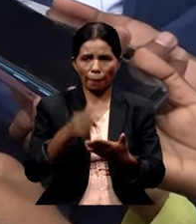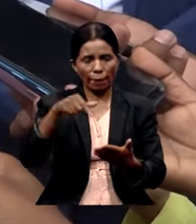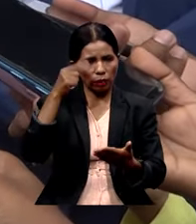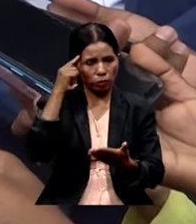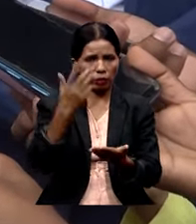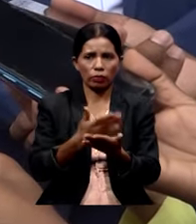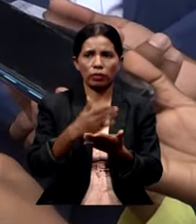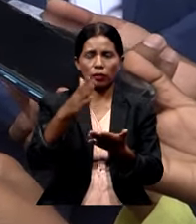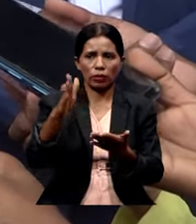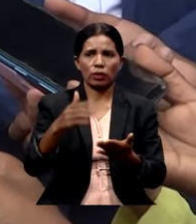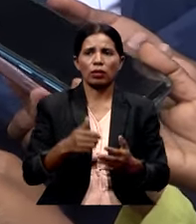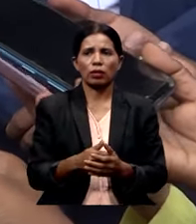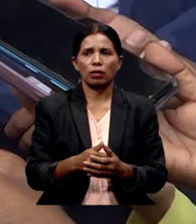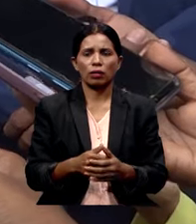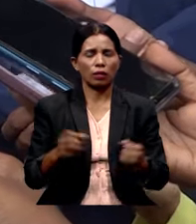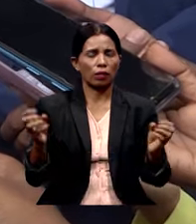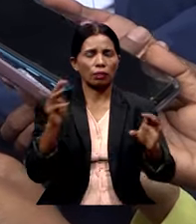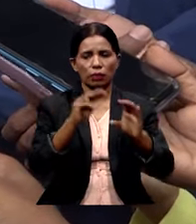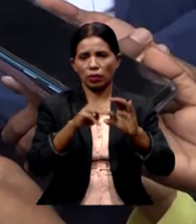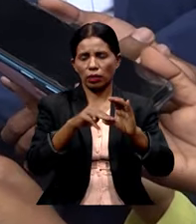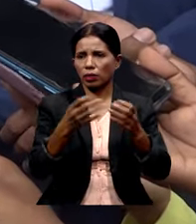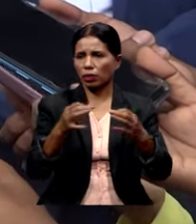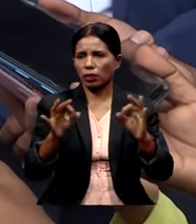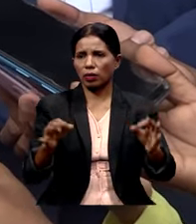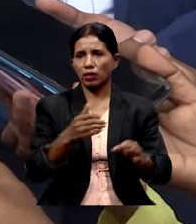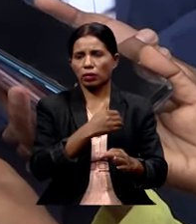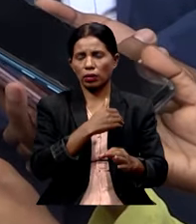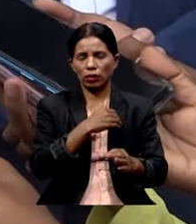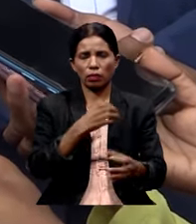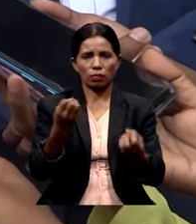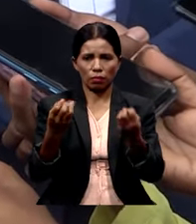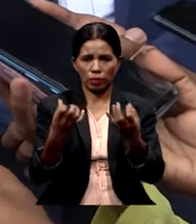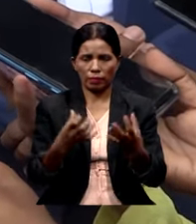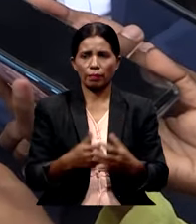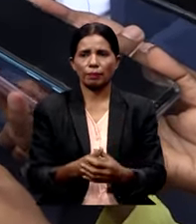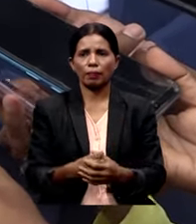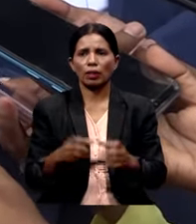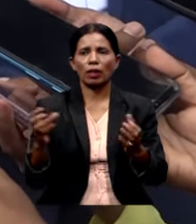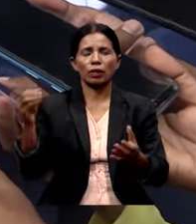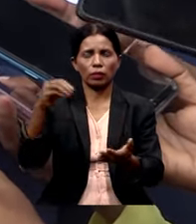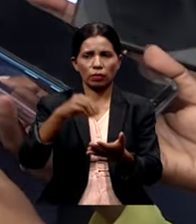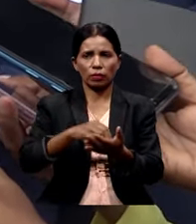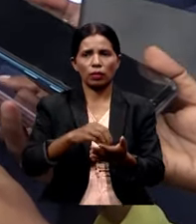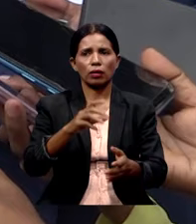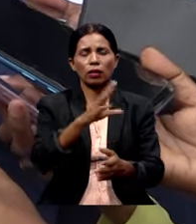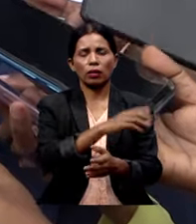sosa, sarà in mercato la IA, ma ve se da suficiente. A tu incentiva